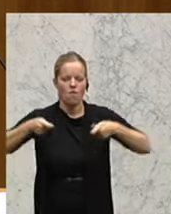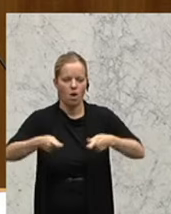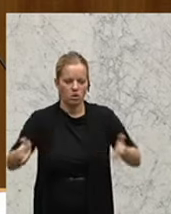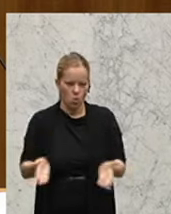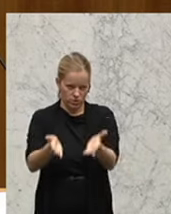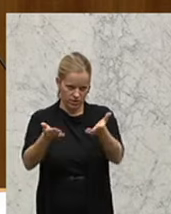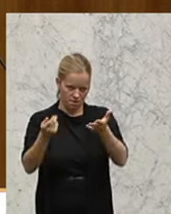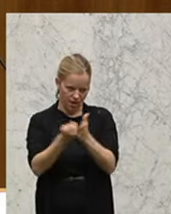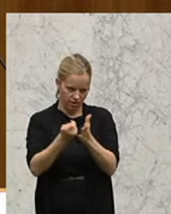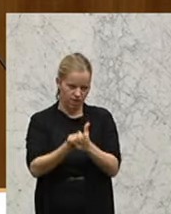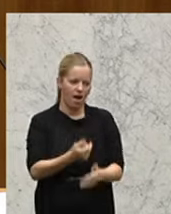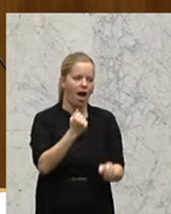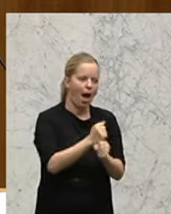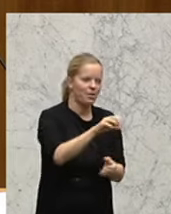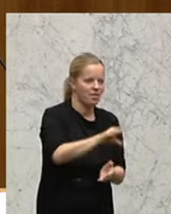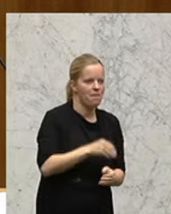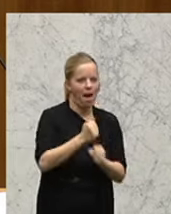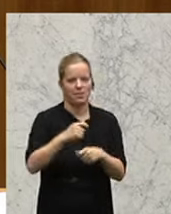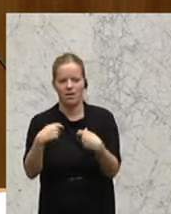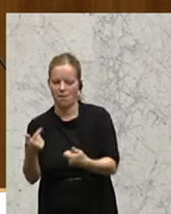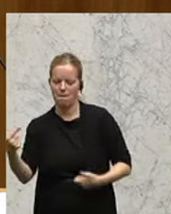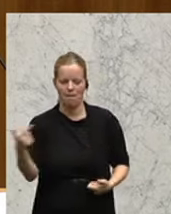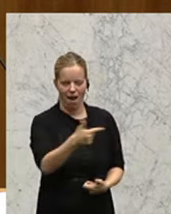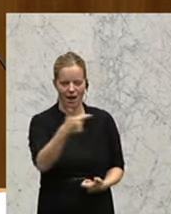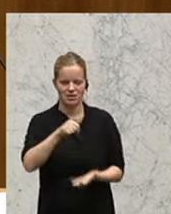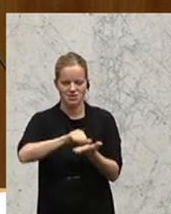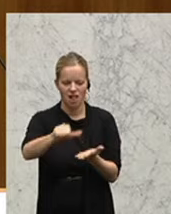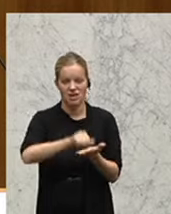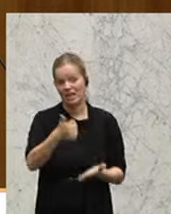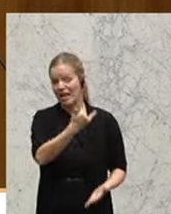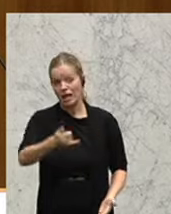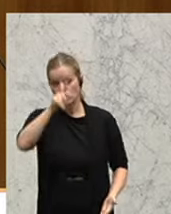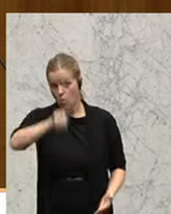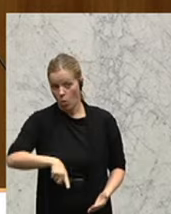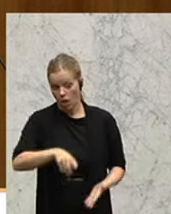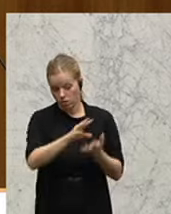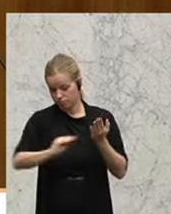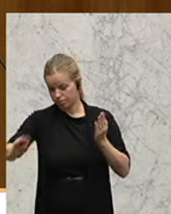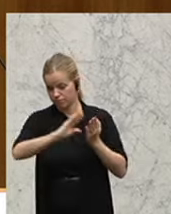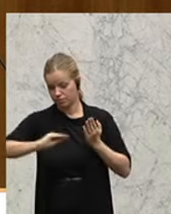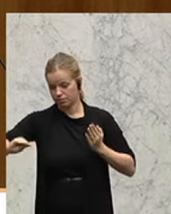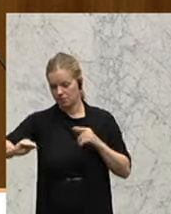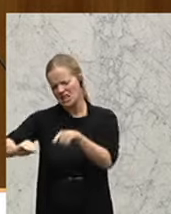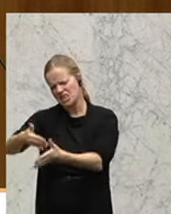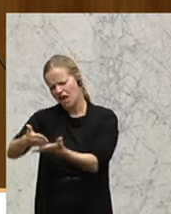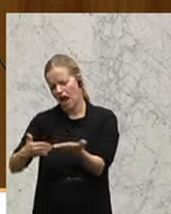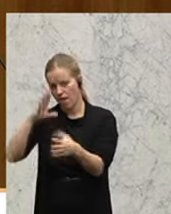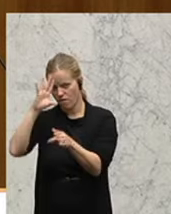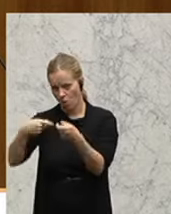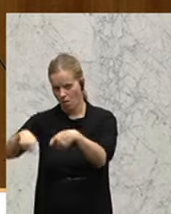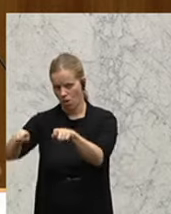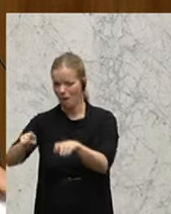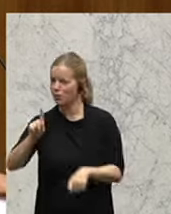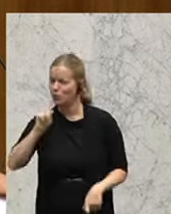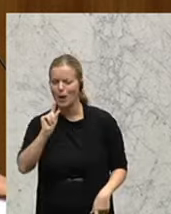auch die Arbeitgeber und die Arbeitnehmer jeden Monat einen Beitrag. Und wo landet das Geld? Zum Teil vielleicht im Wohnbau, aber eben nur zum